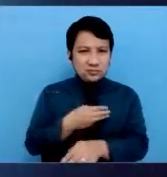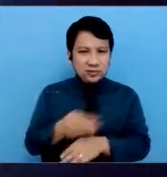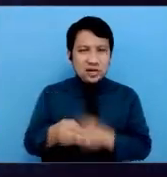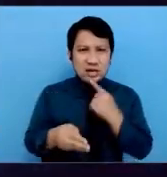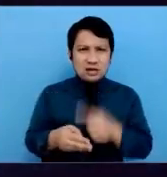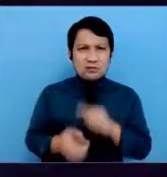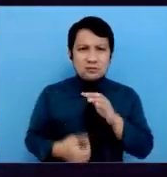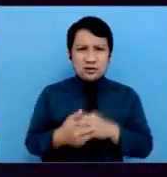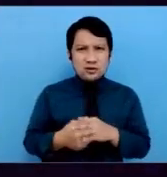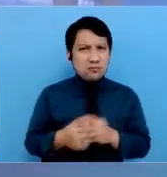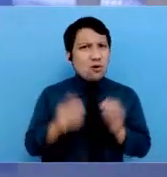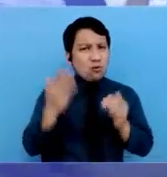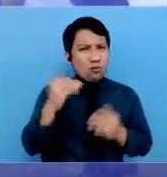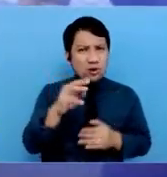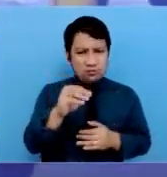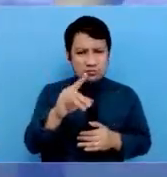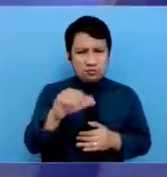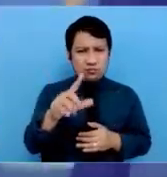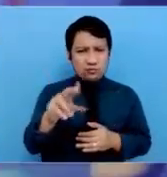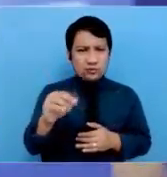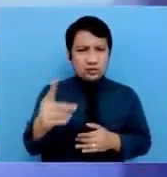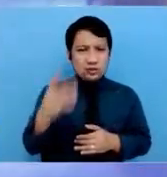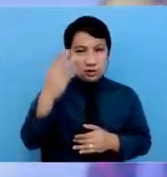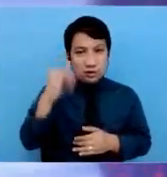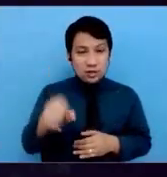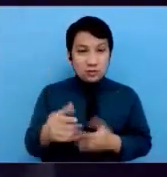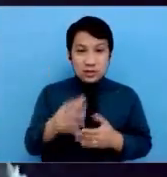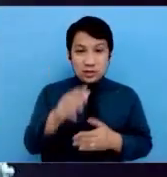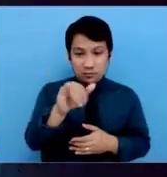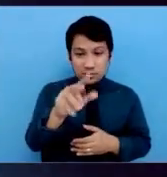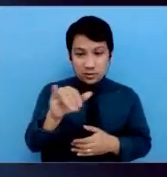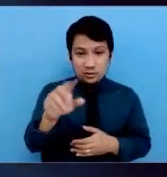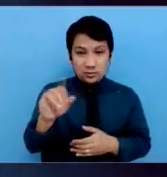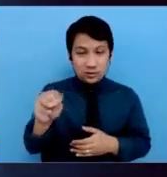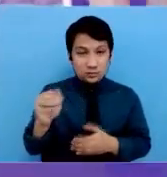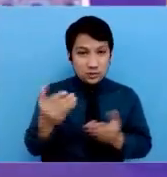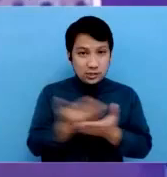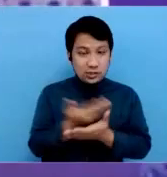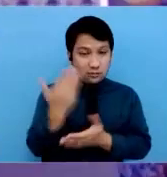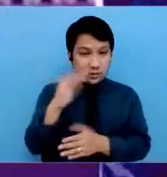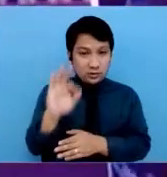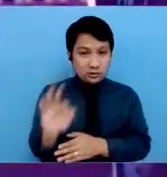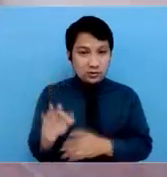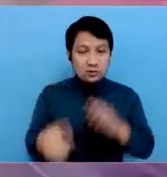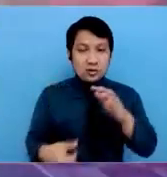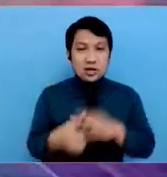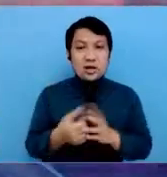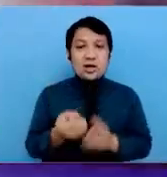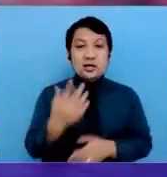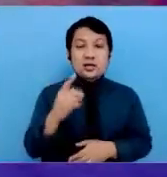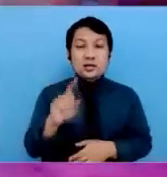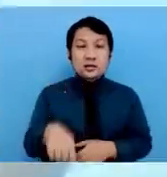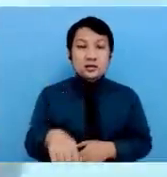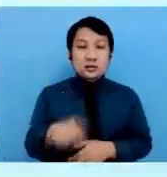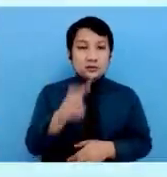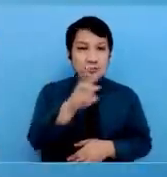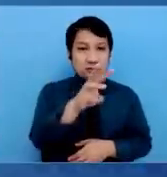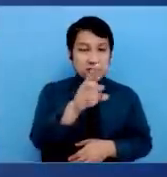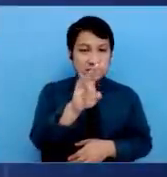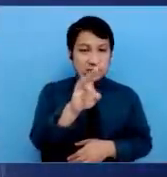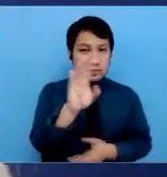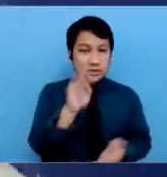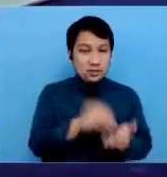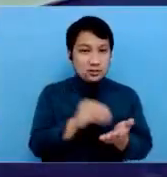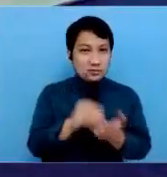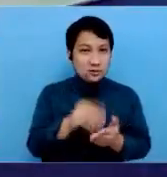benta pa rin ng Momoland sa fans dahil ang Yummy Yummy Love na inalabas lang noong Friday ay pumalo na sa 17 million